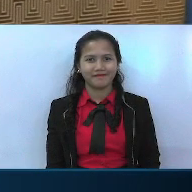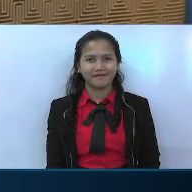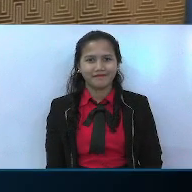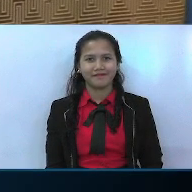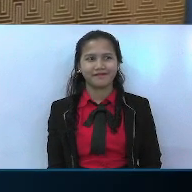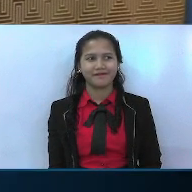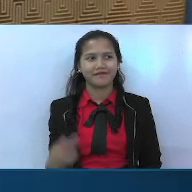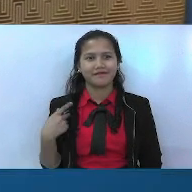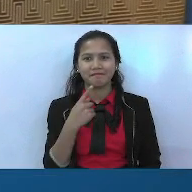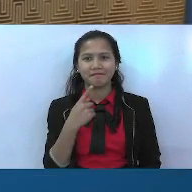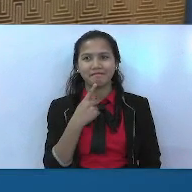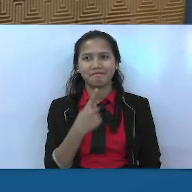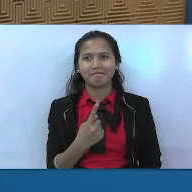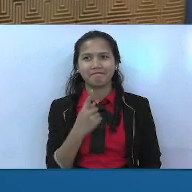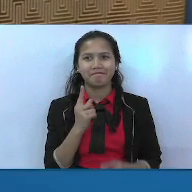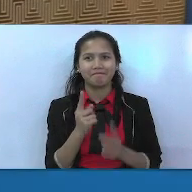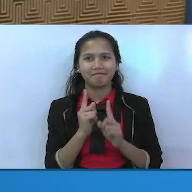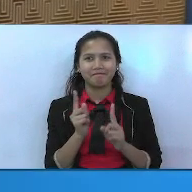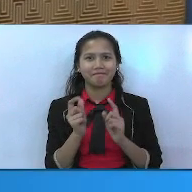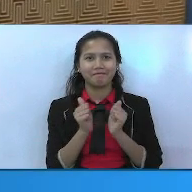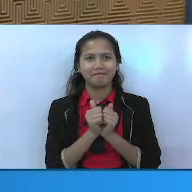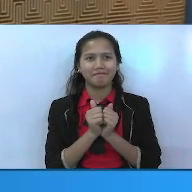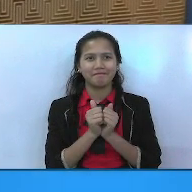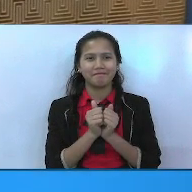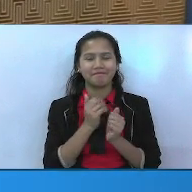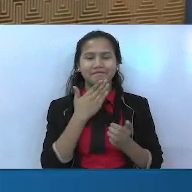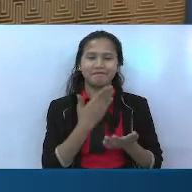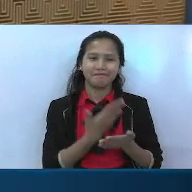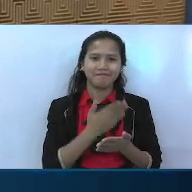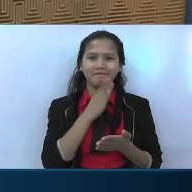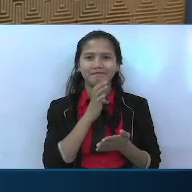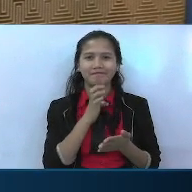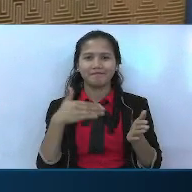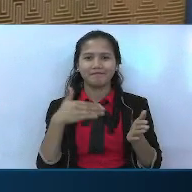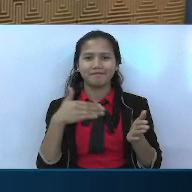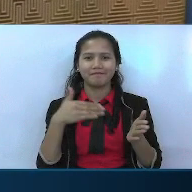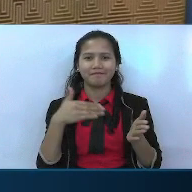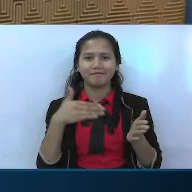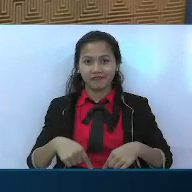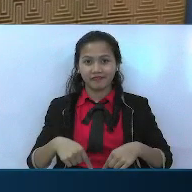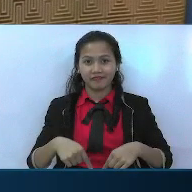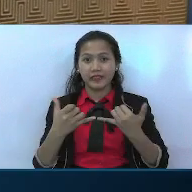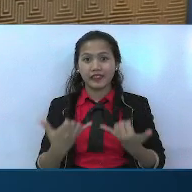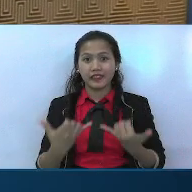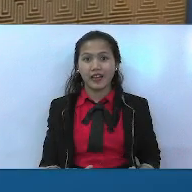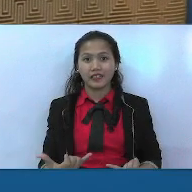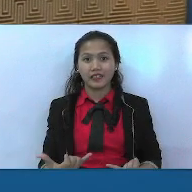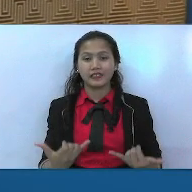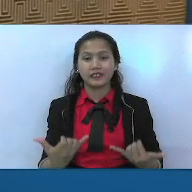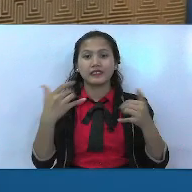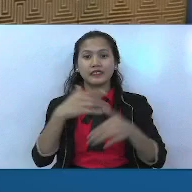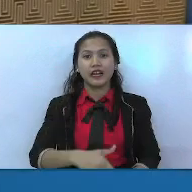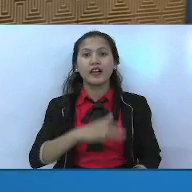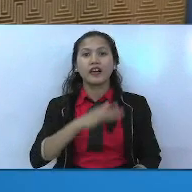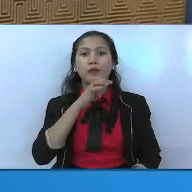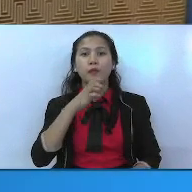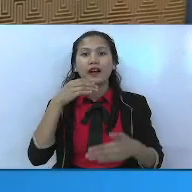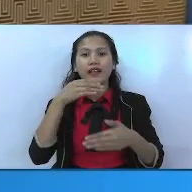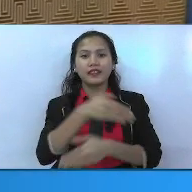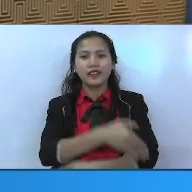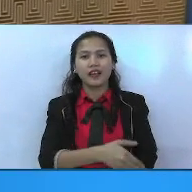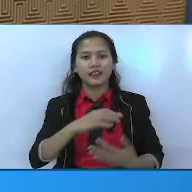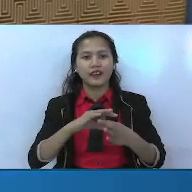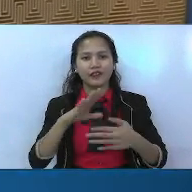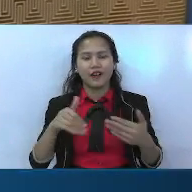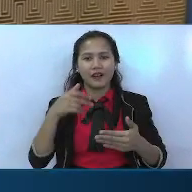Ganun lang. It's good to be back. That's yun lang masasabi yeah, ko. Yeah, yeah. Well, once again, tonight is the night of the night of all nights. Good night. Good night. Anyways,